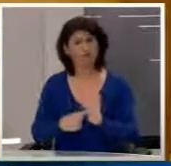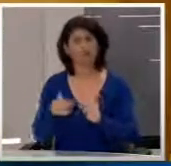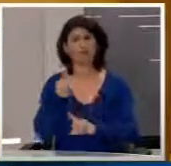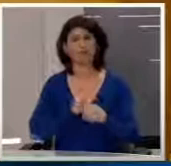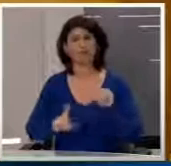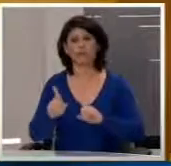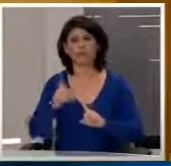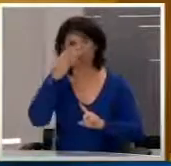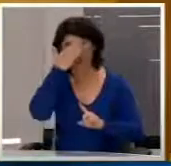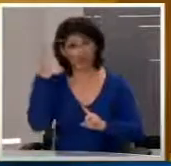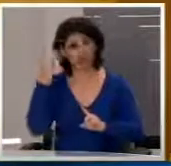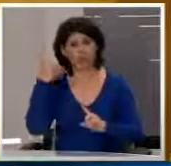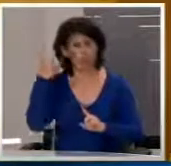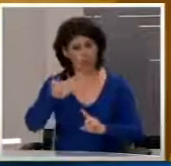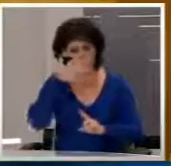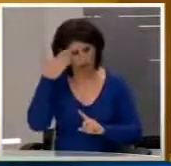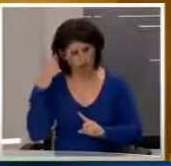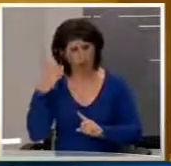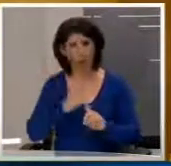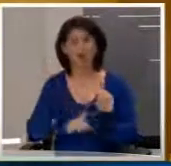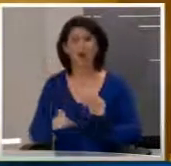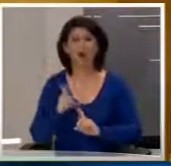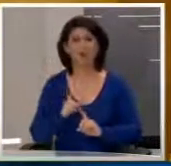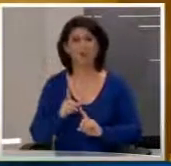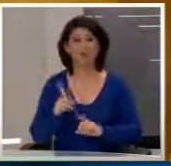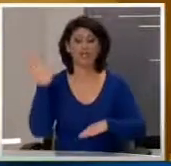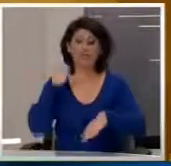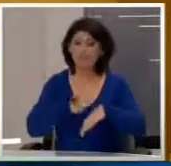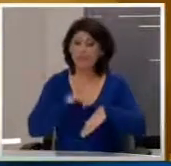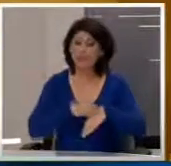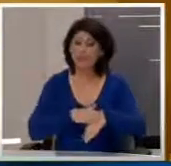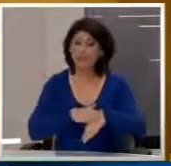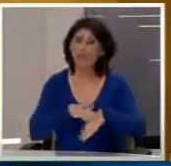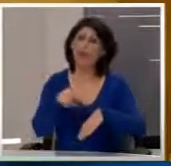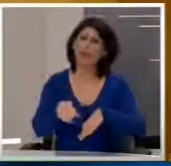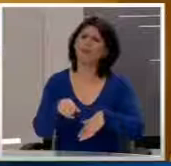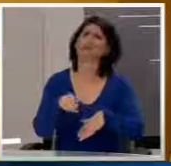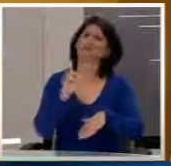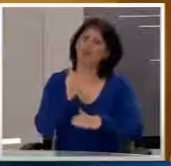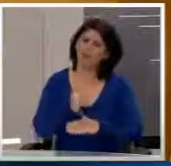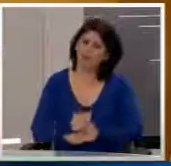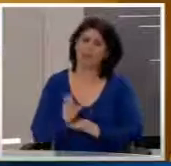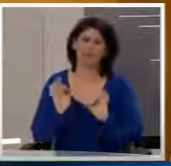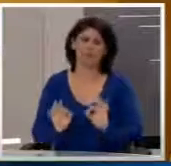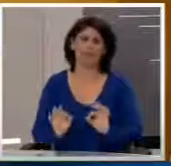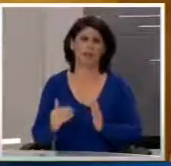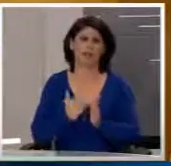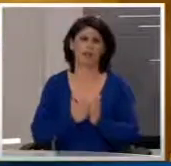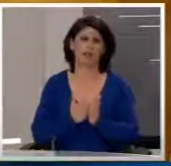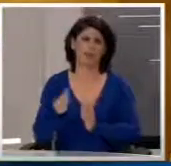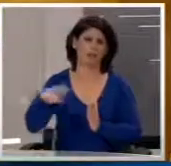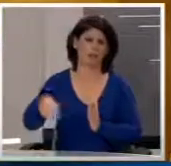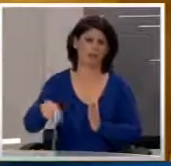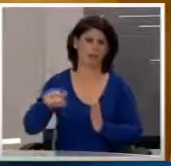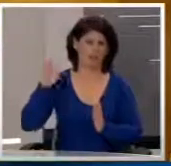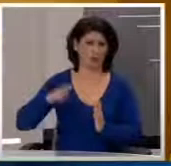είναι αθώοι θα αθωθούν, όσοι είναι ένοχοι, αυτό θα κριθεί βεβαίως από τη δικαιοσύνη